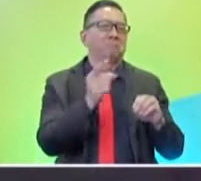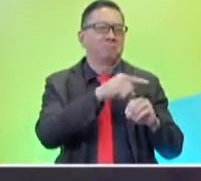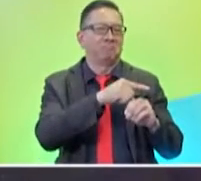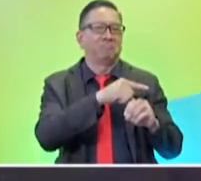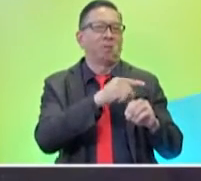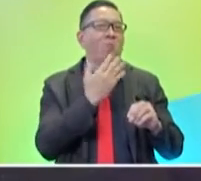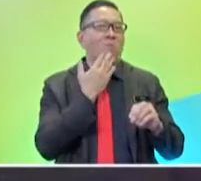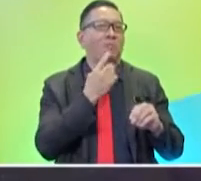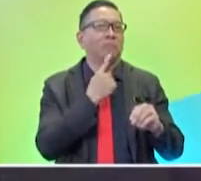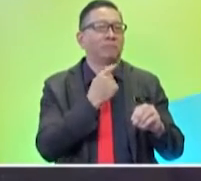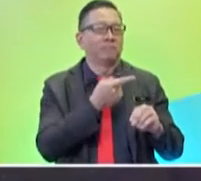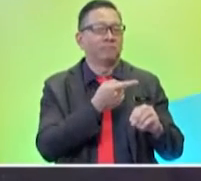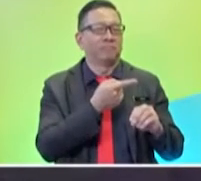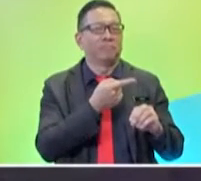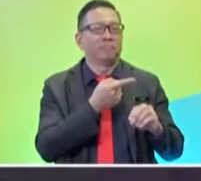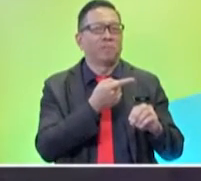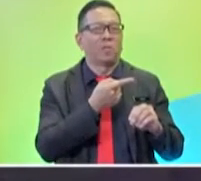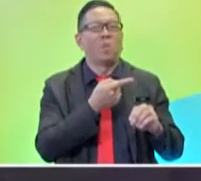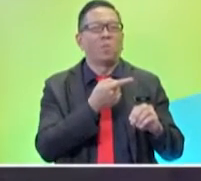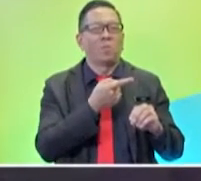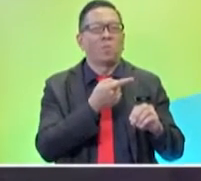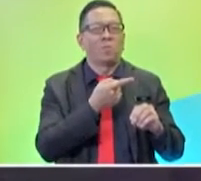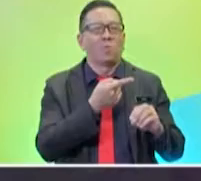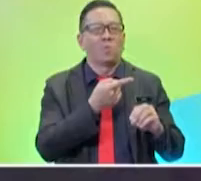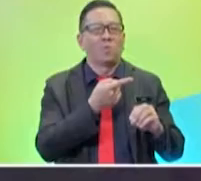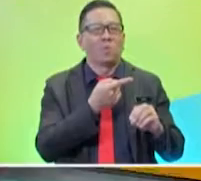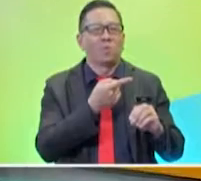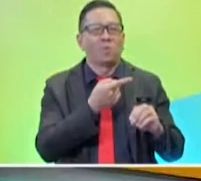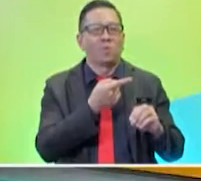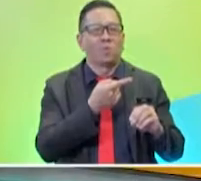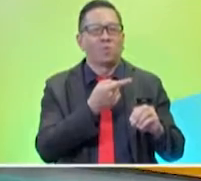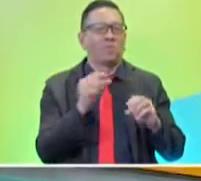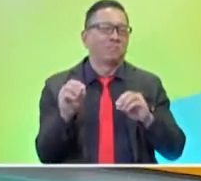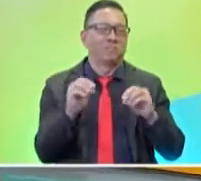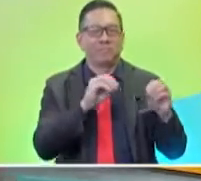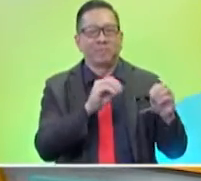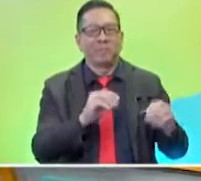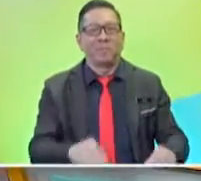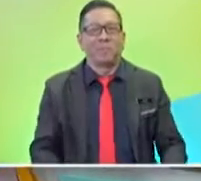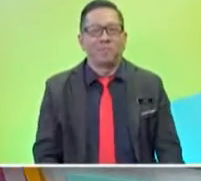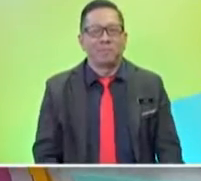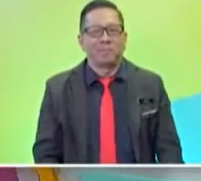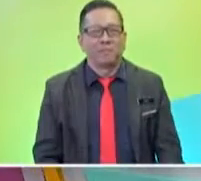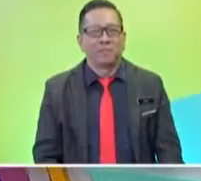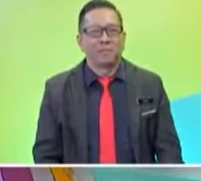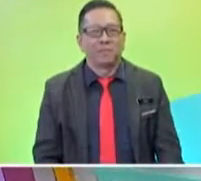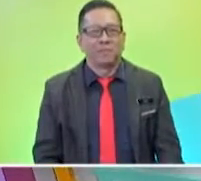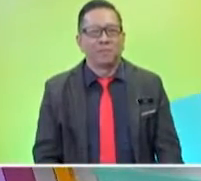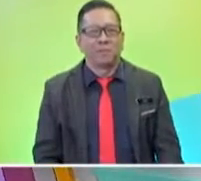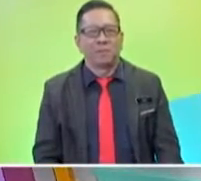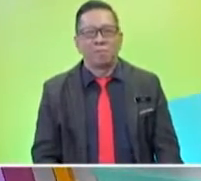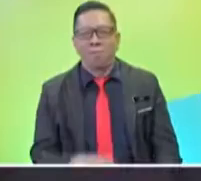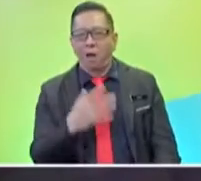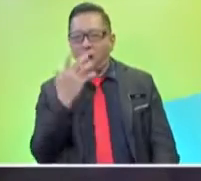kotak berwarna merah jambu itu. Di sini. Mira boleh cikgu ubah ke sana. Boleh. Letak dekat sini.